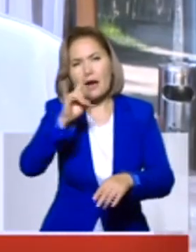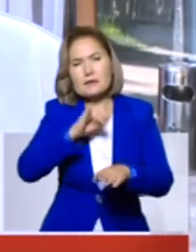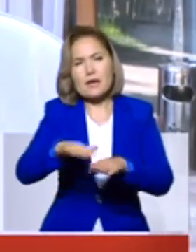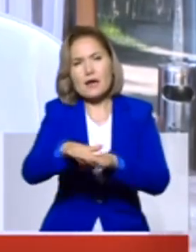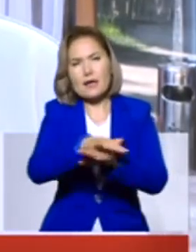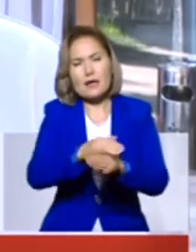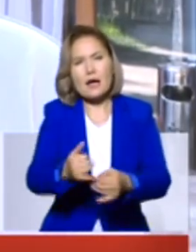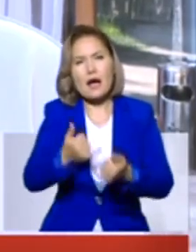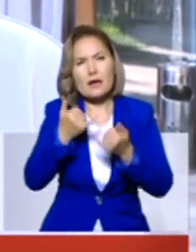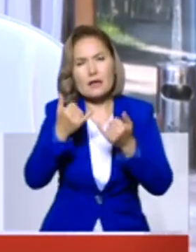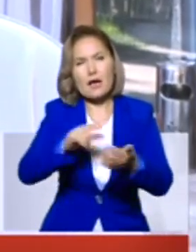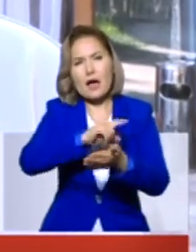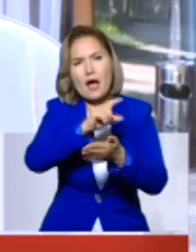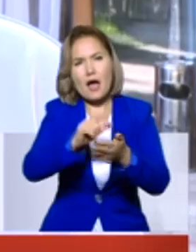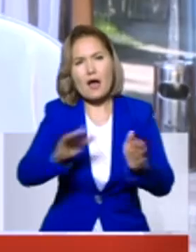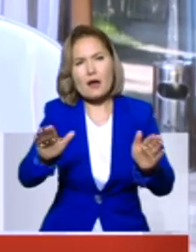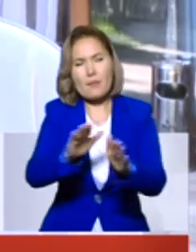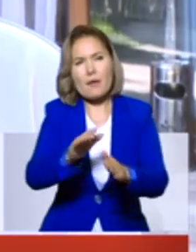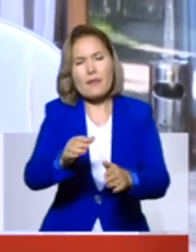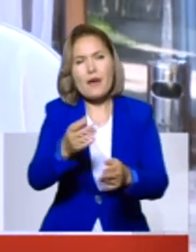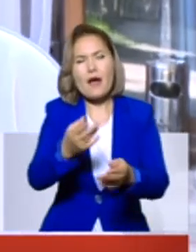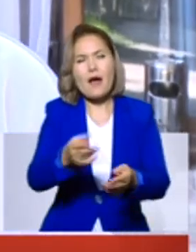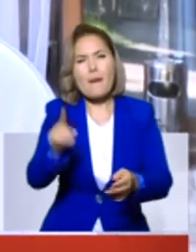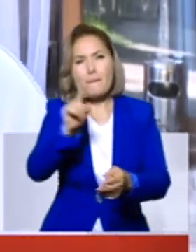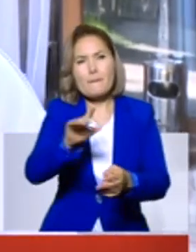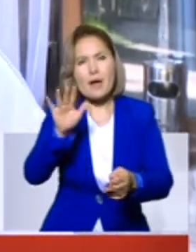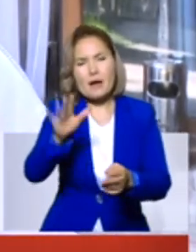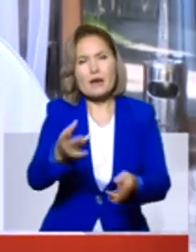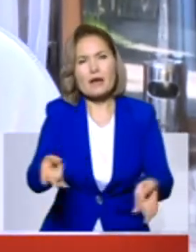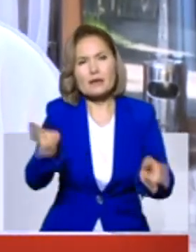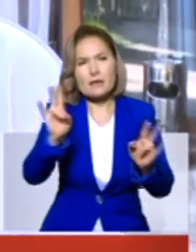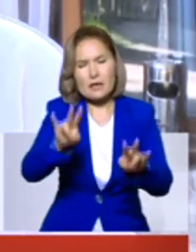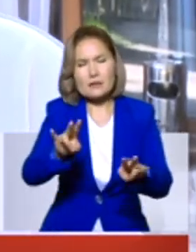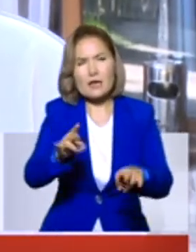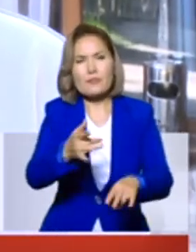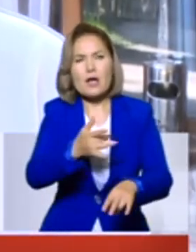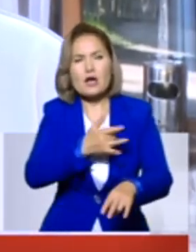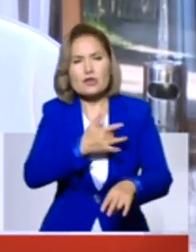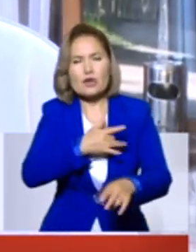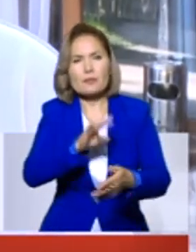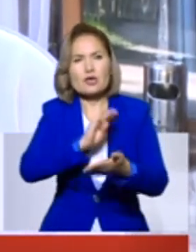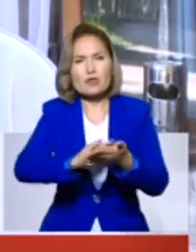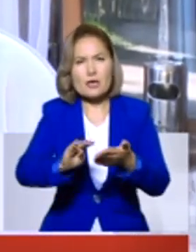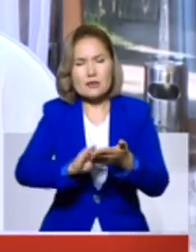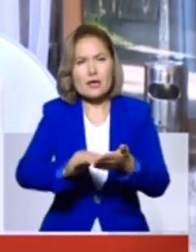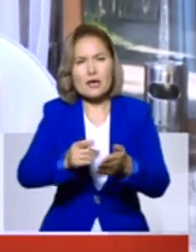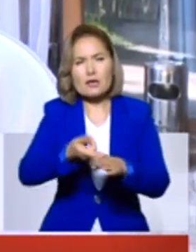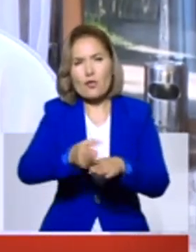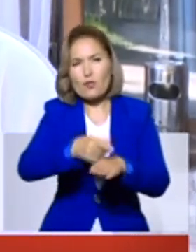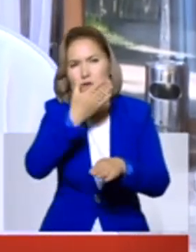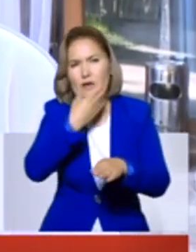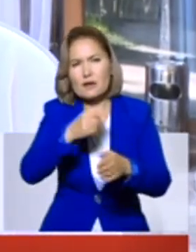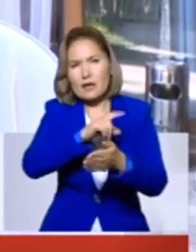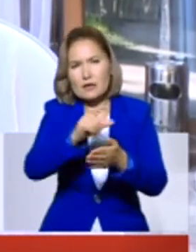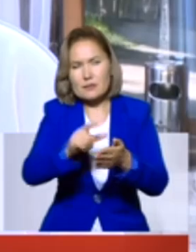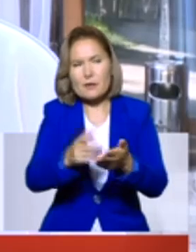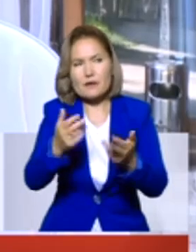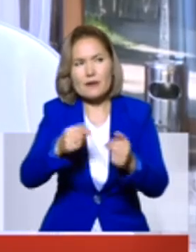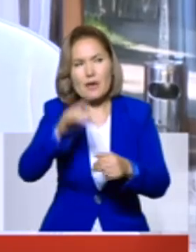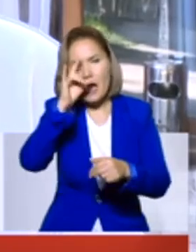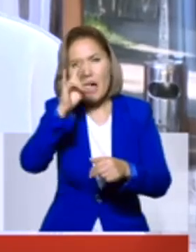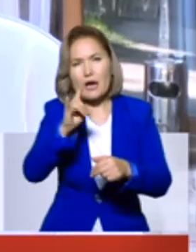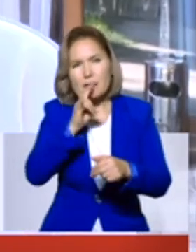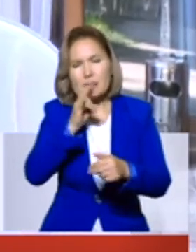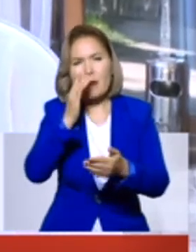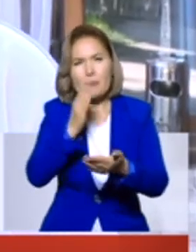үшін мәңгілік тастап кеткен өзің жан дүниесінен шыққан әдемі әндері қазақшанда да қазақ бар